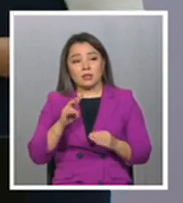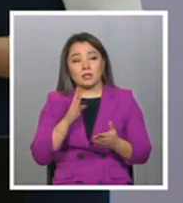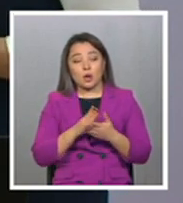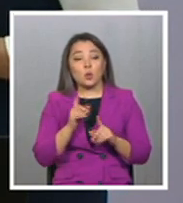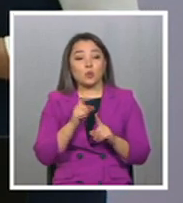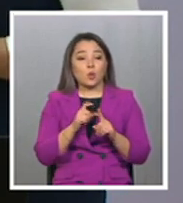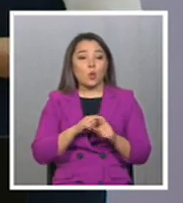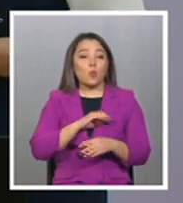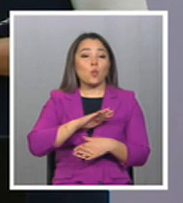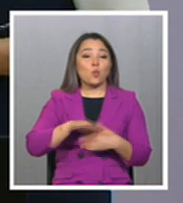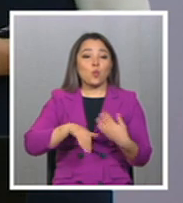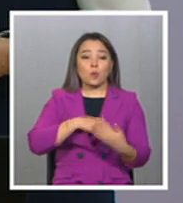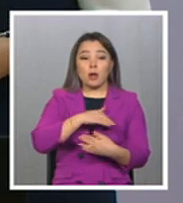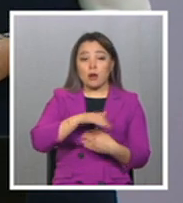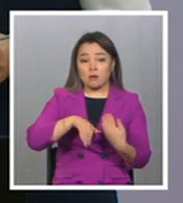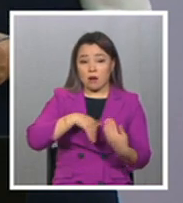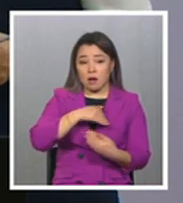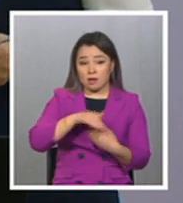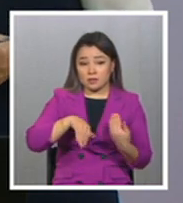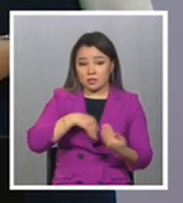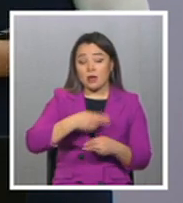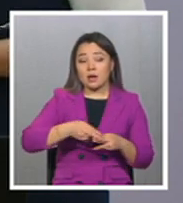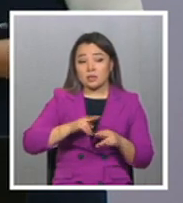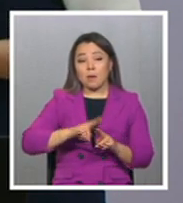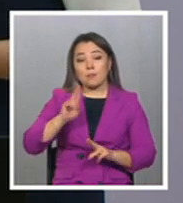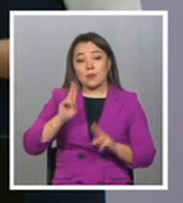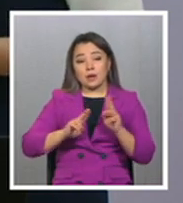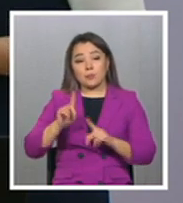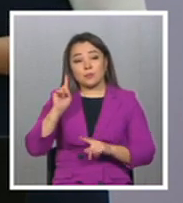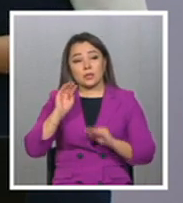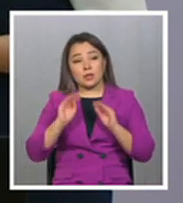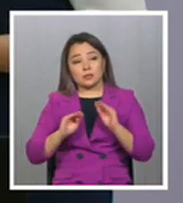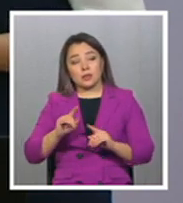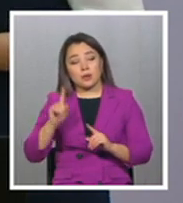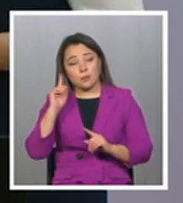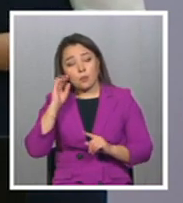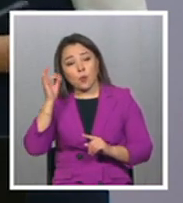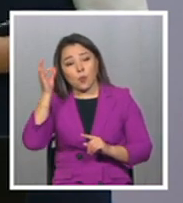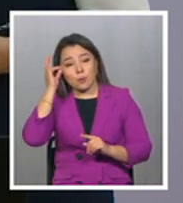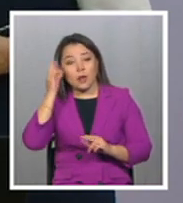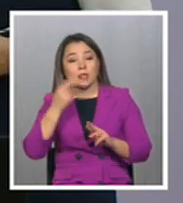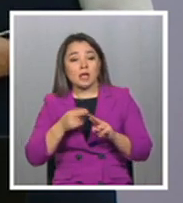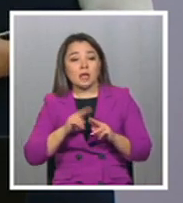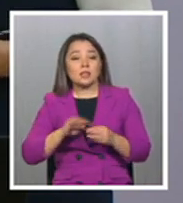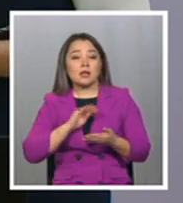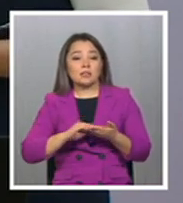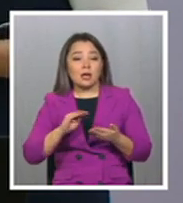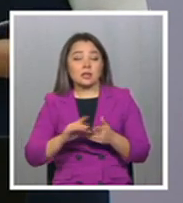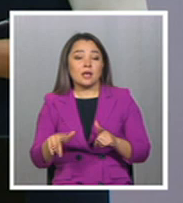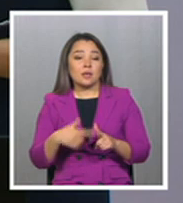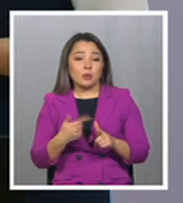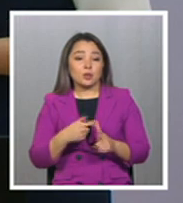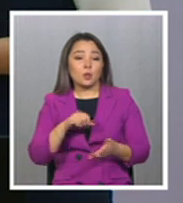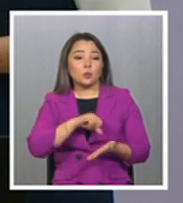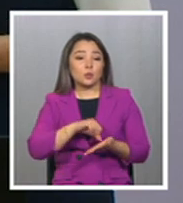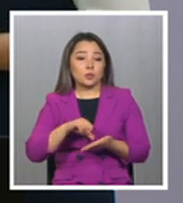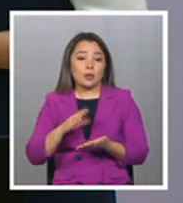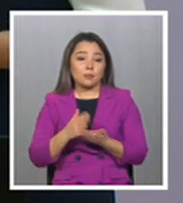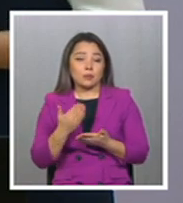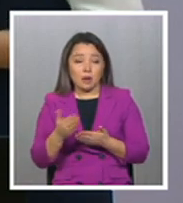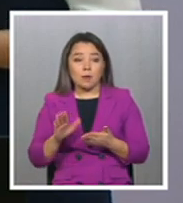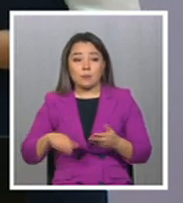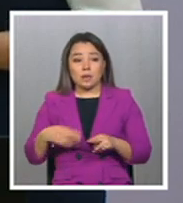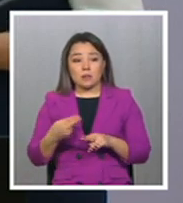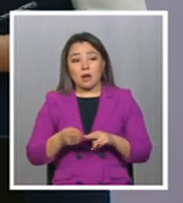словом «ураган». Правила составления вы помните. Первое, что мы пишем, это имя существительное, затем